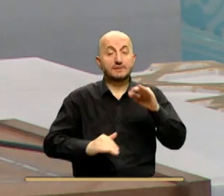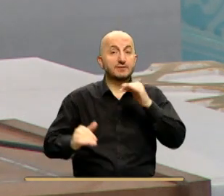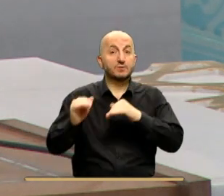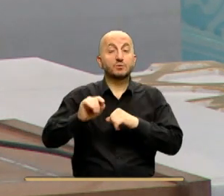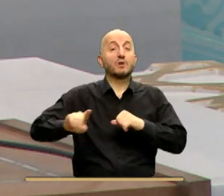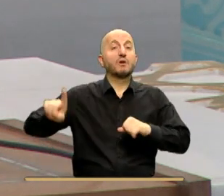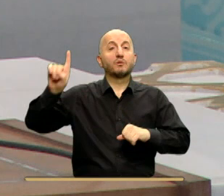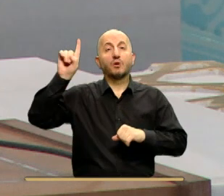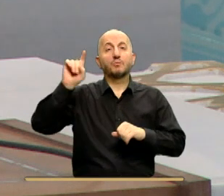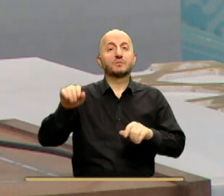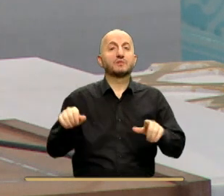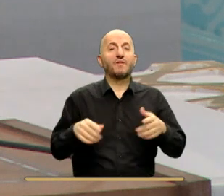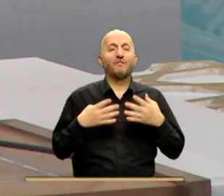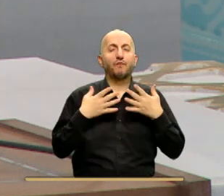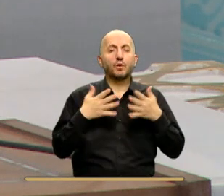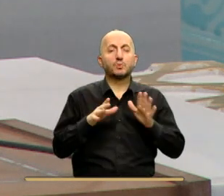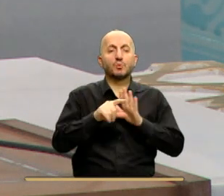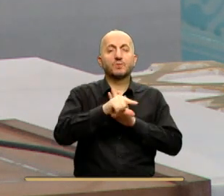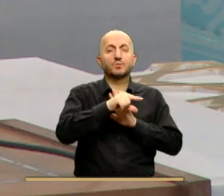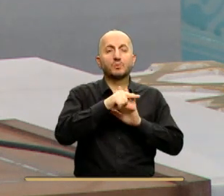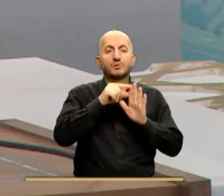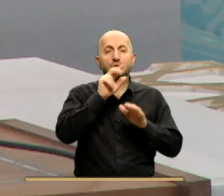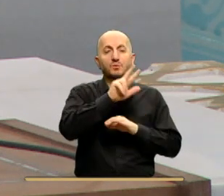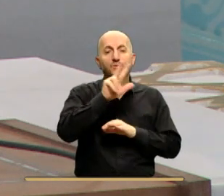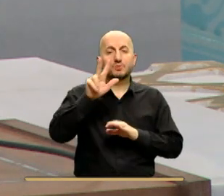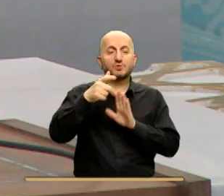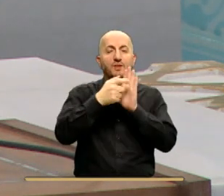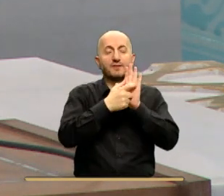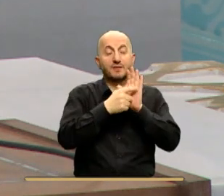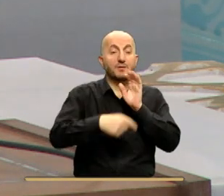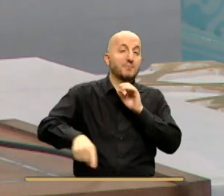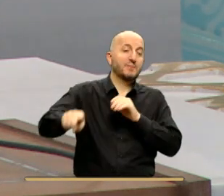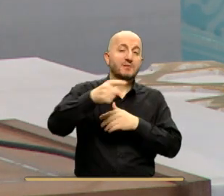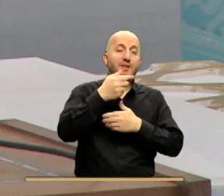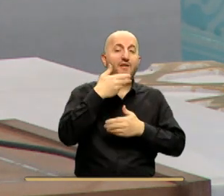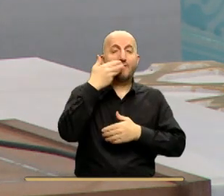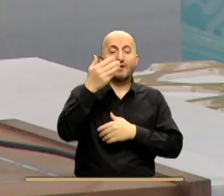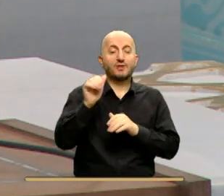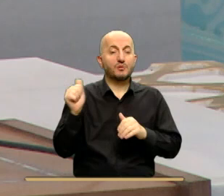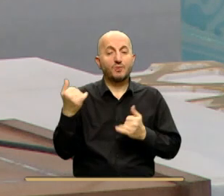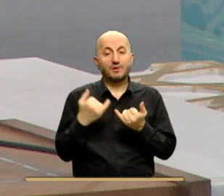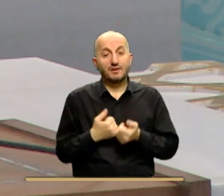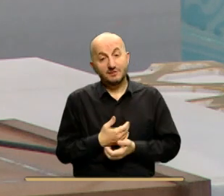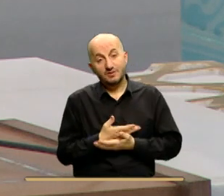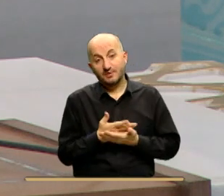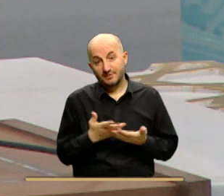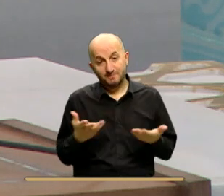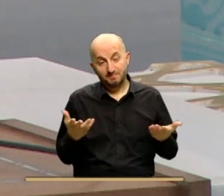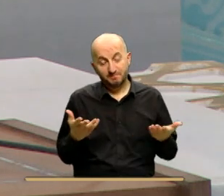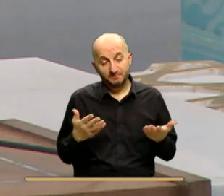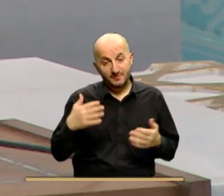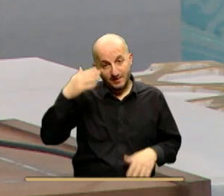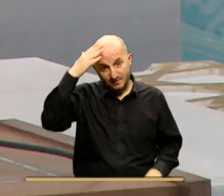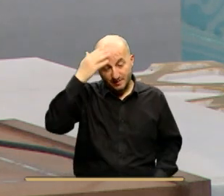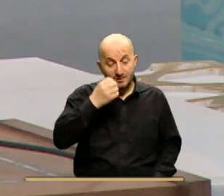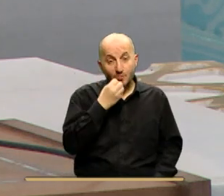Rabbimiz Fussilet suresindeki 33. ayet-i cellede bize ifade ediyor değerli kardeşlerim. Hazreti